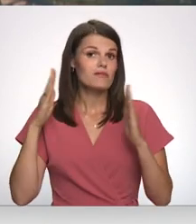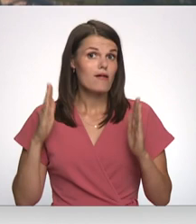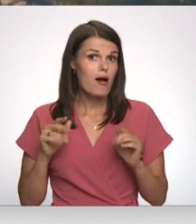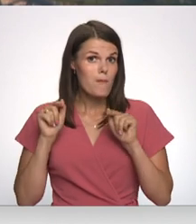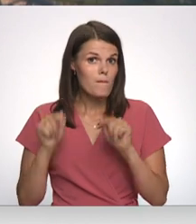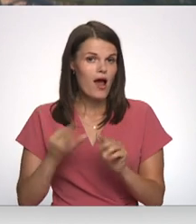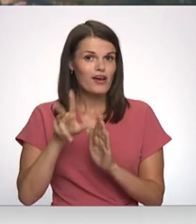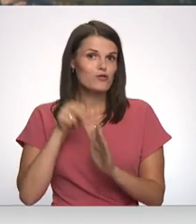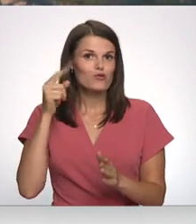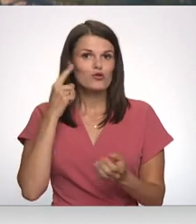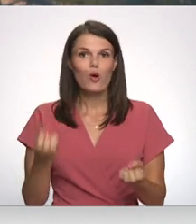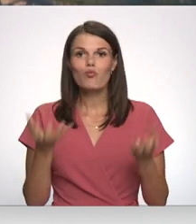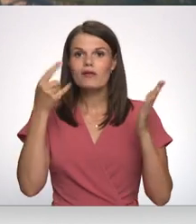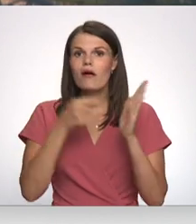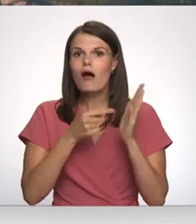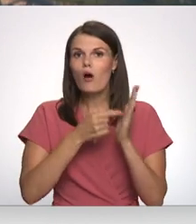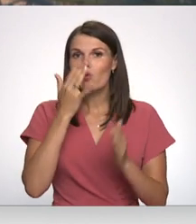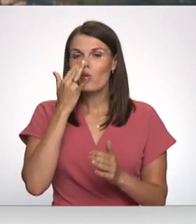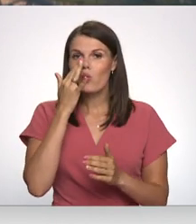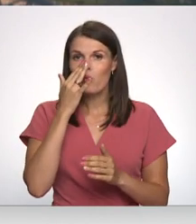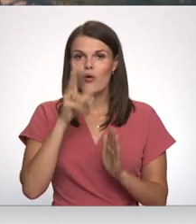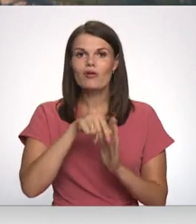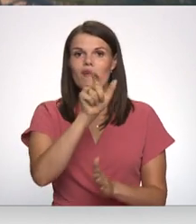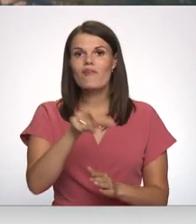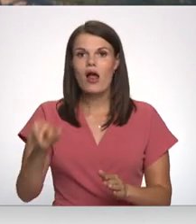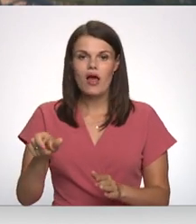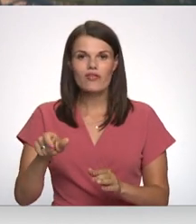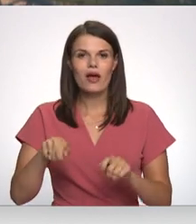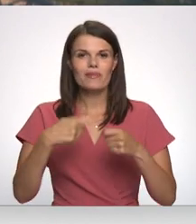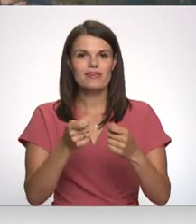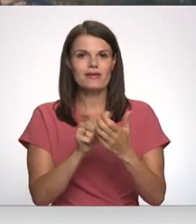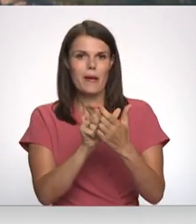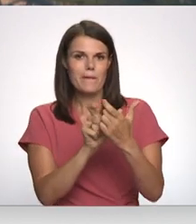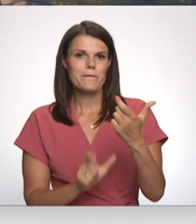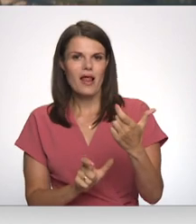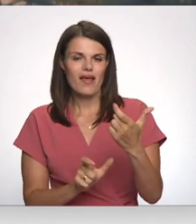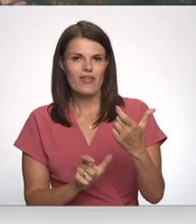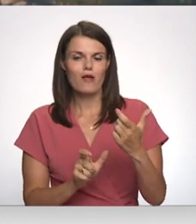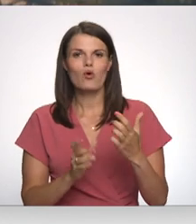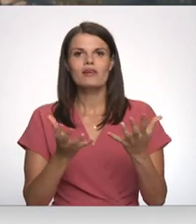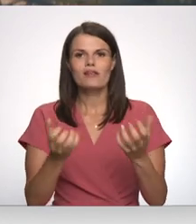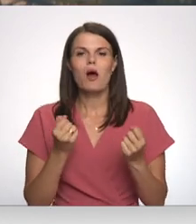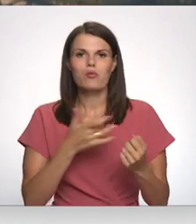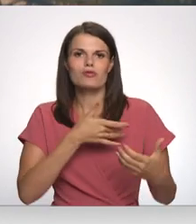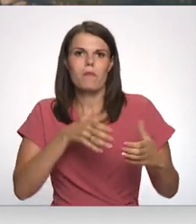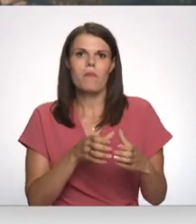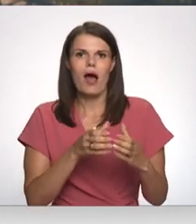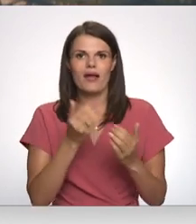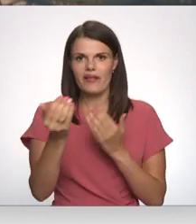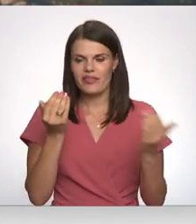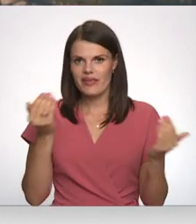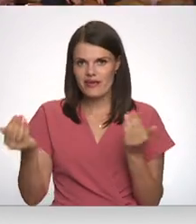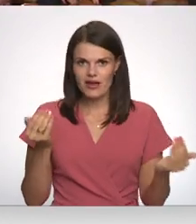izlozēja noskaidroja, kādu kārtas numuru vēlētājiem izsniedzamajos biļetenos iegūs partiju saraksti. Par to Madara